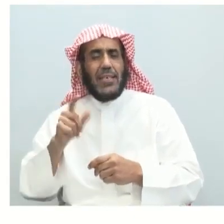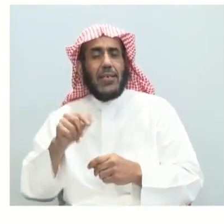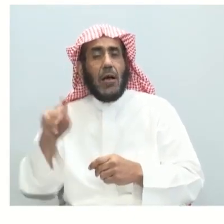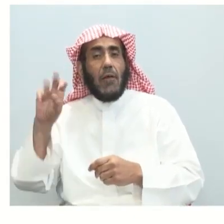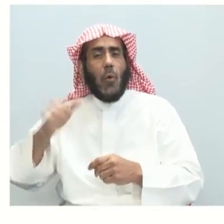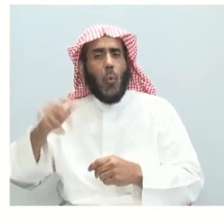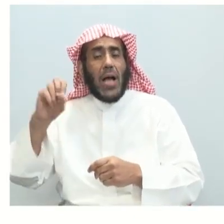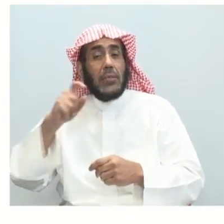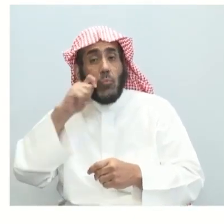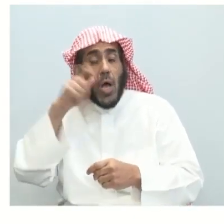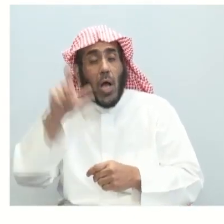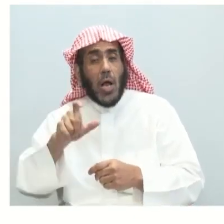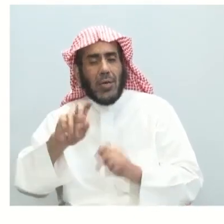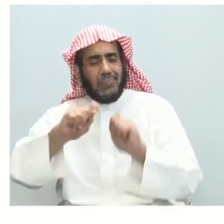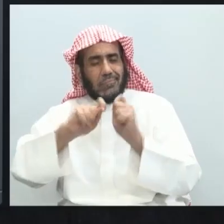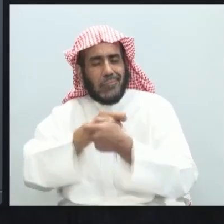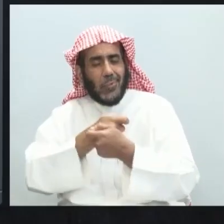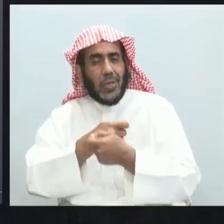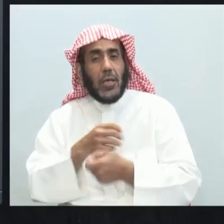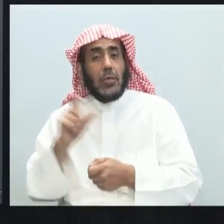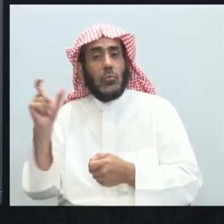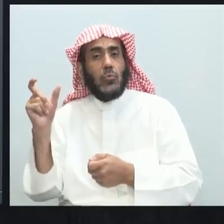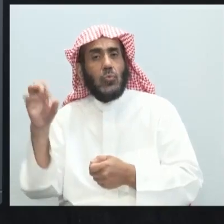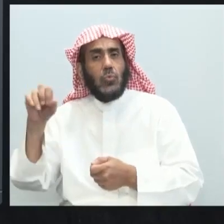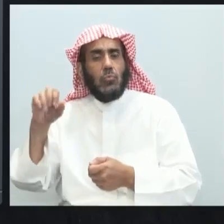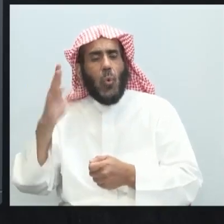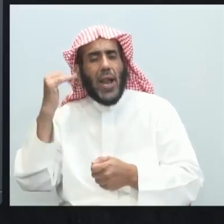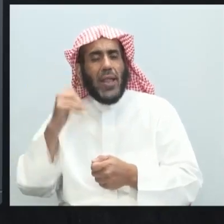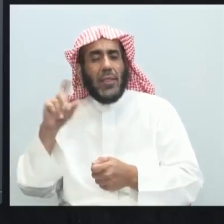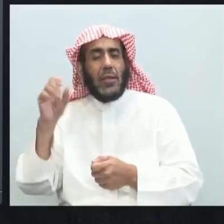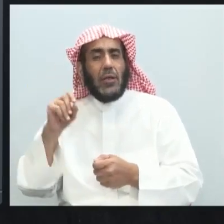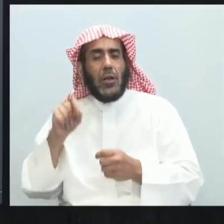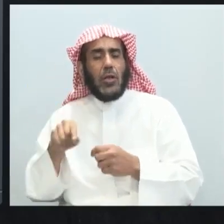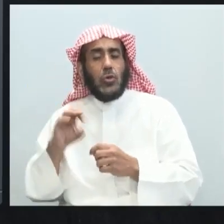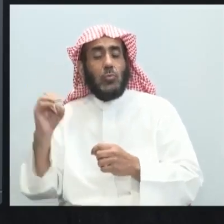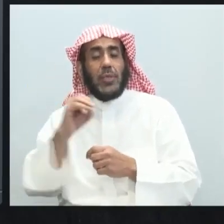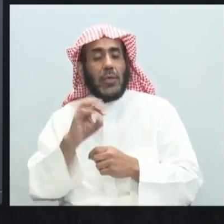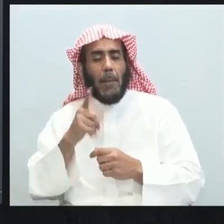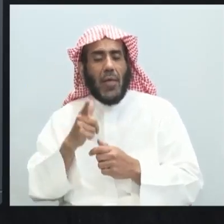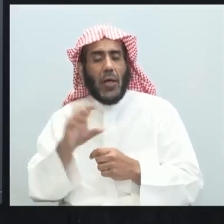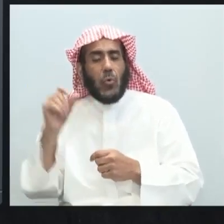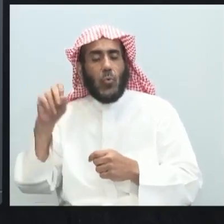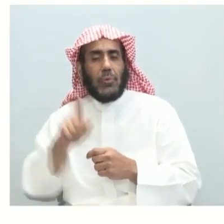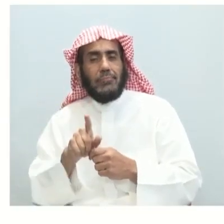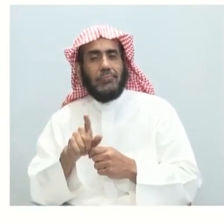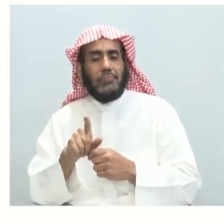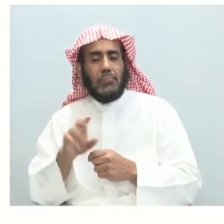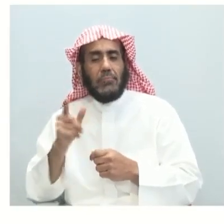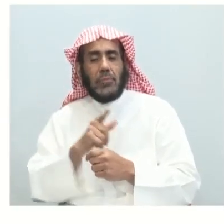انتم لدينا مذكر اذا هنا ساقوم بتحويله الى مؤنث اذا ستكون جملتي هنا ماذا